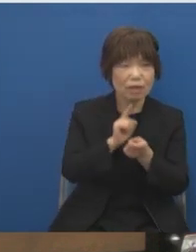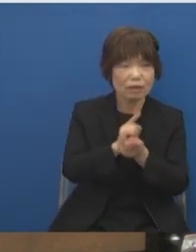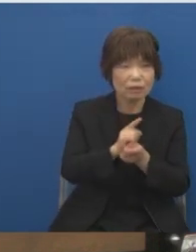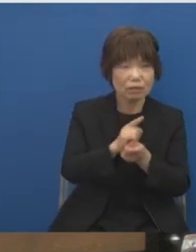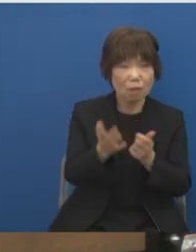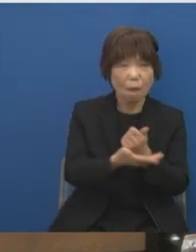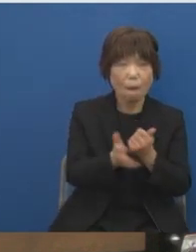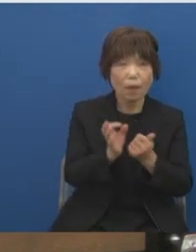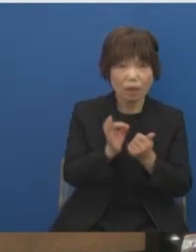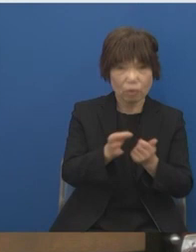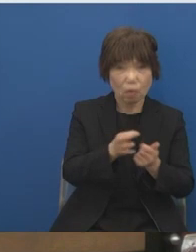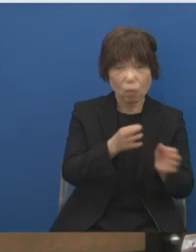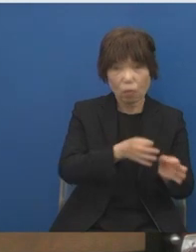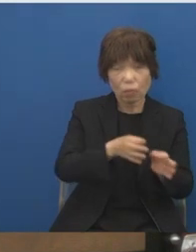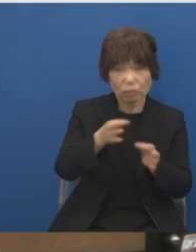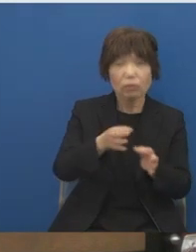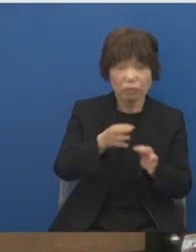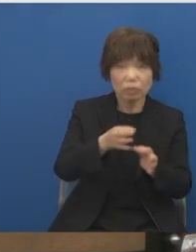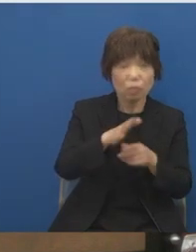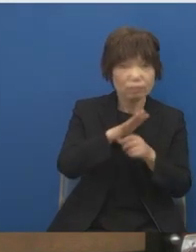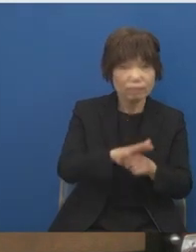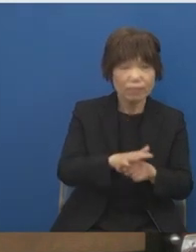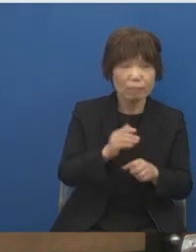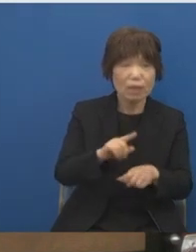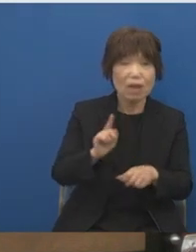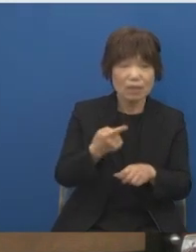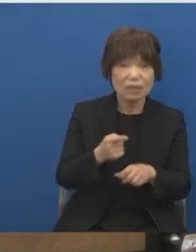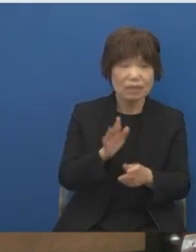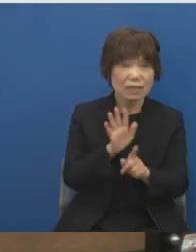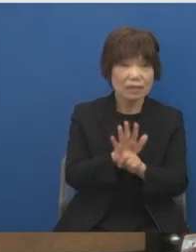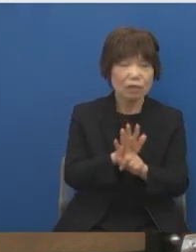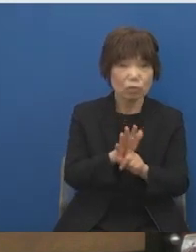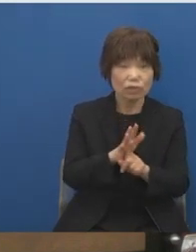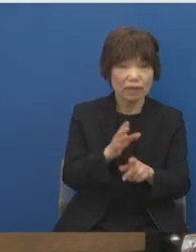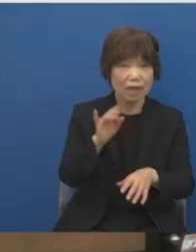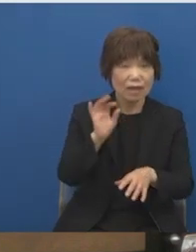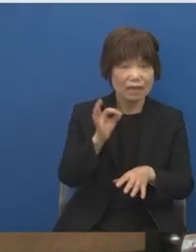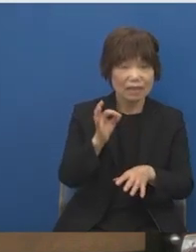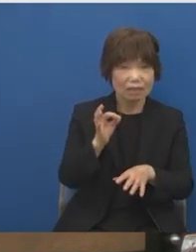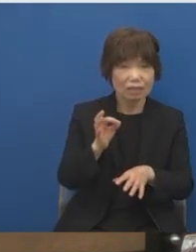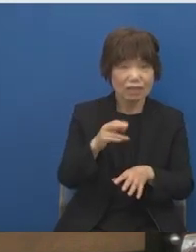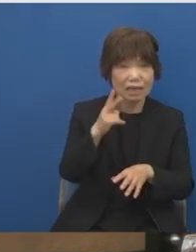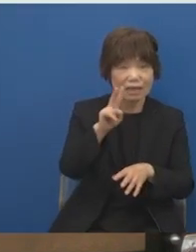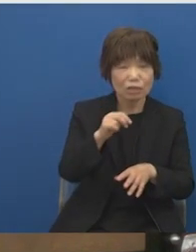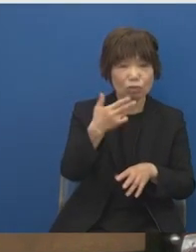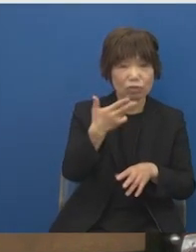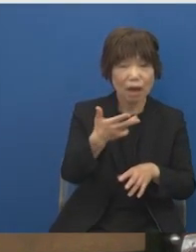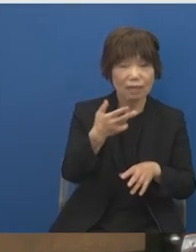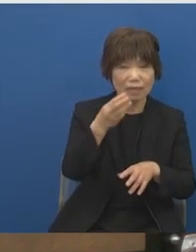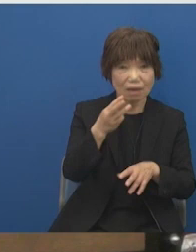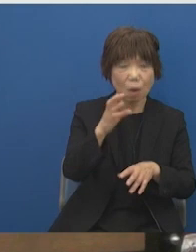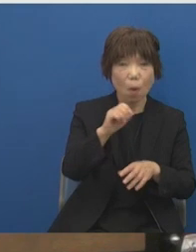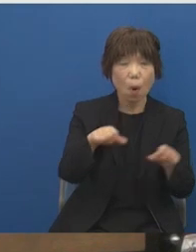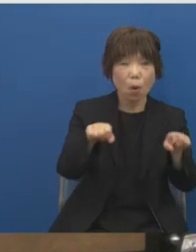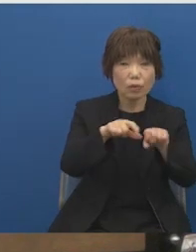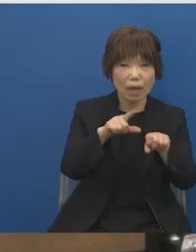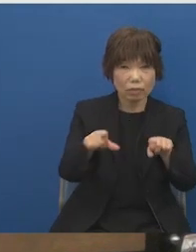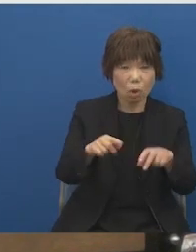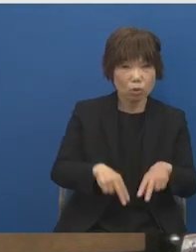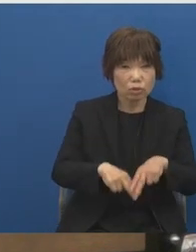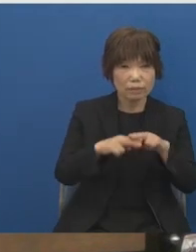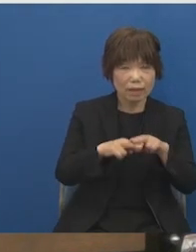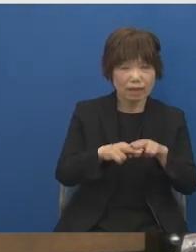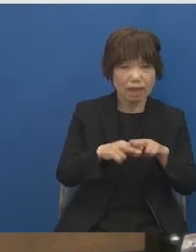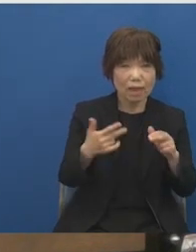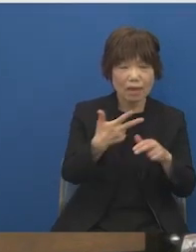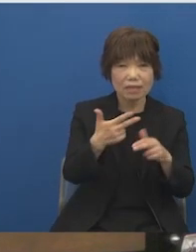抑制を行うための臨時支援として行う基金への23億円の積み立てなど、市民の暮らしを